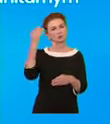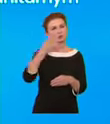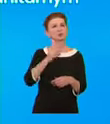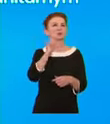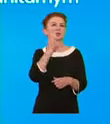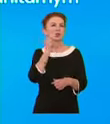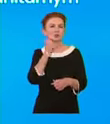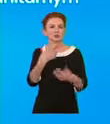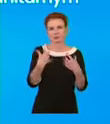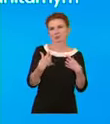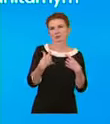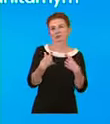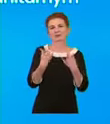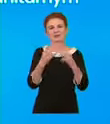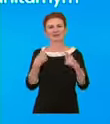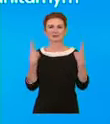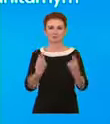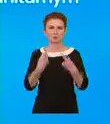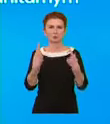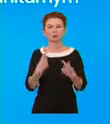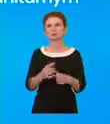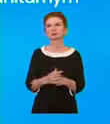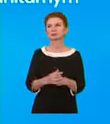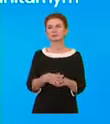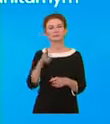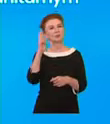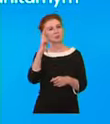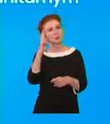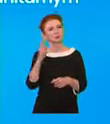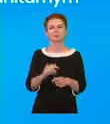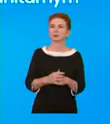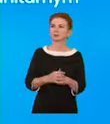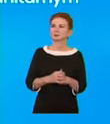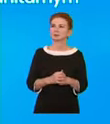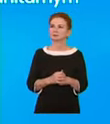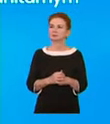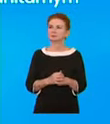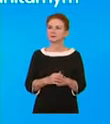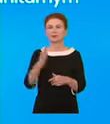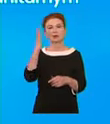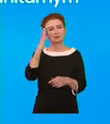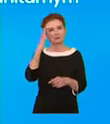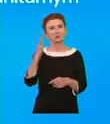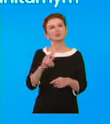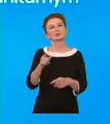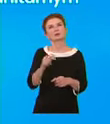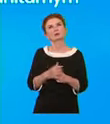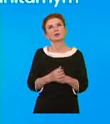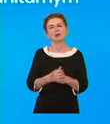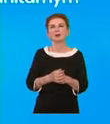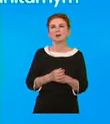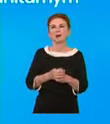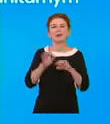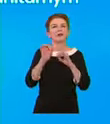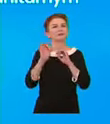tygodniem, z umiarem podchodząc do informacji, które stawiają nas w lepszym świetle wobec innych, bo wiemy, że